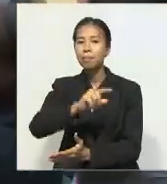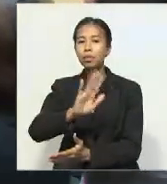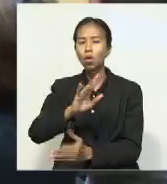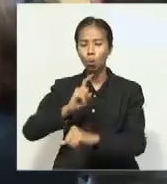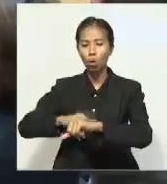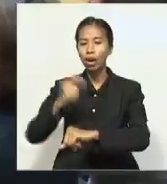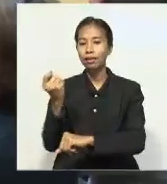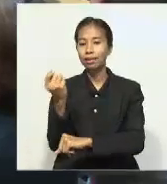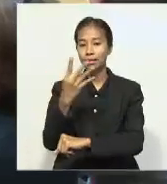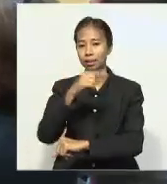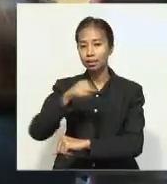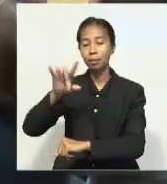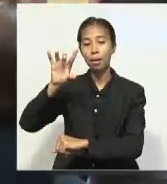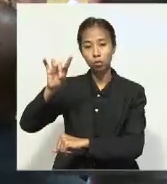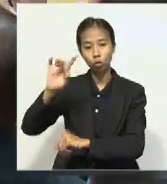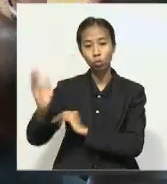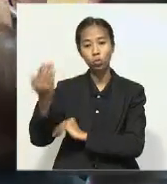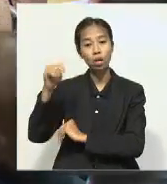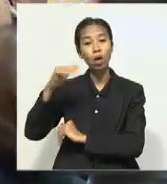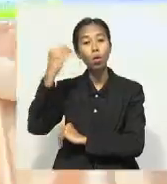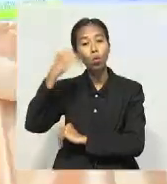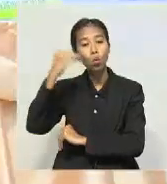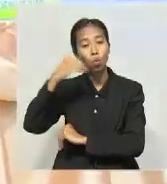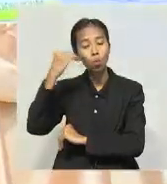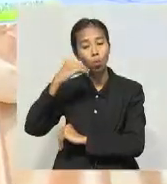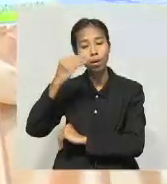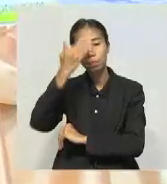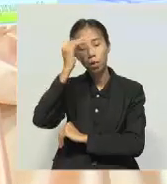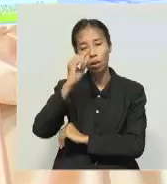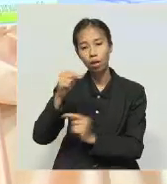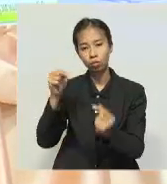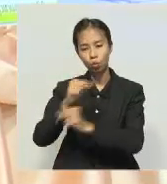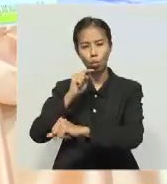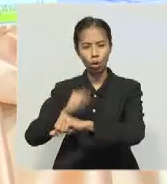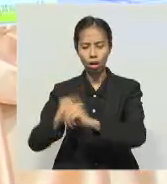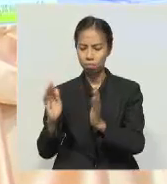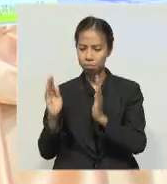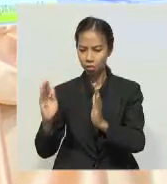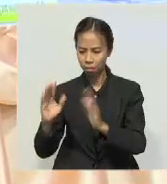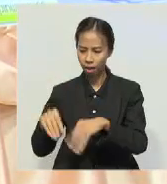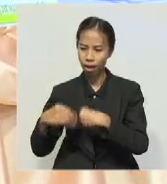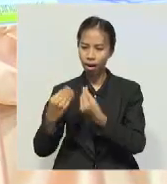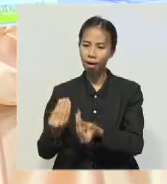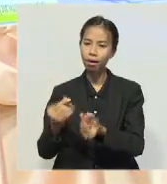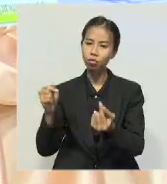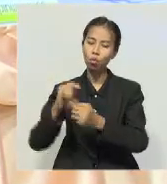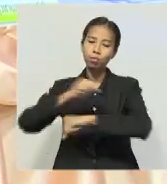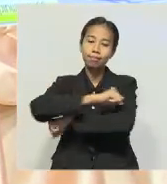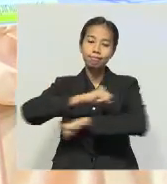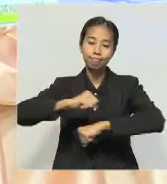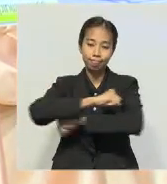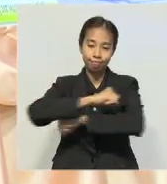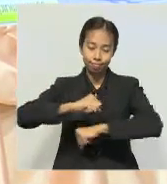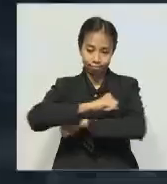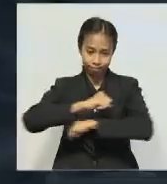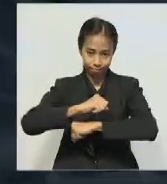สี่ไปจนถึง8โมงเช้าของทุกวันโดยยังคงเป็นช่วงเวลาที่เอื้อประโยชน์แก่ผู้ที่มาออกกำ